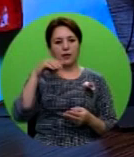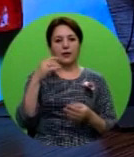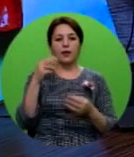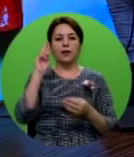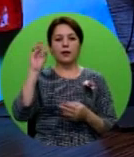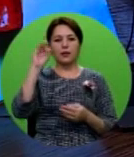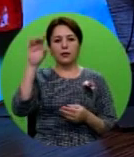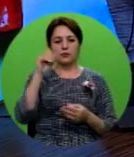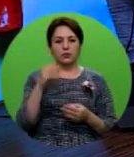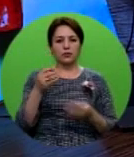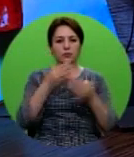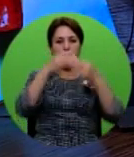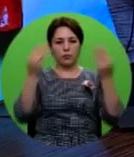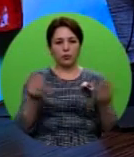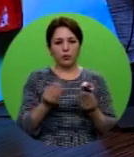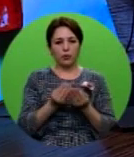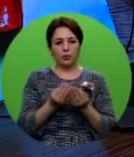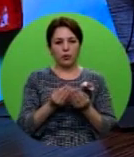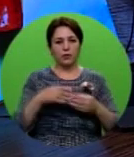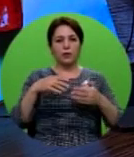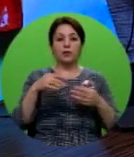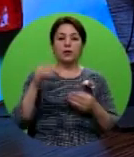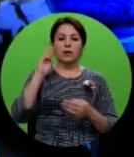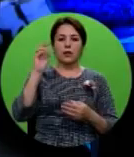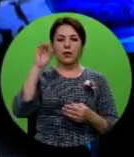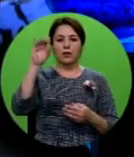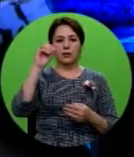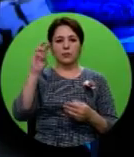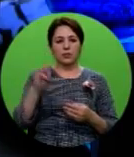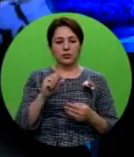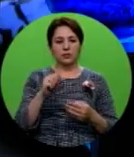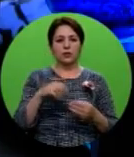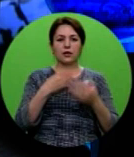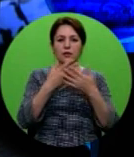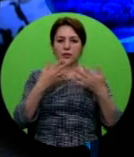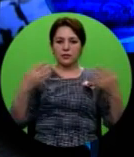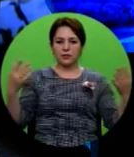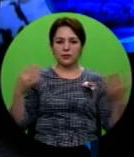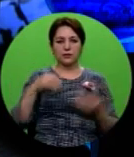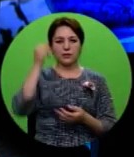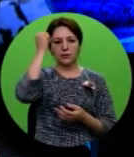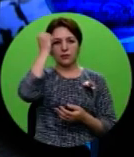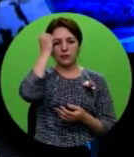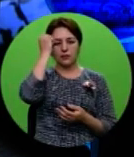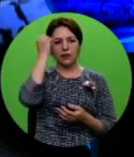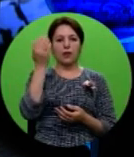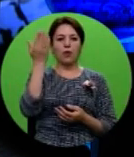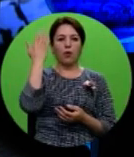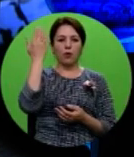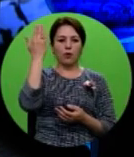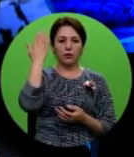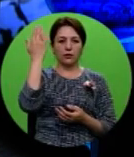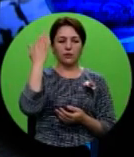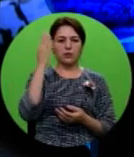Керамическое искусство Узбекистана имеет очень древнюю традицию. Керамика и керамическое искусство – это изделия